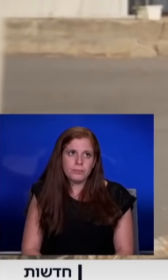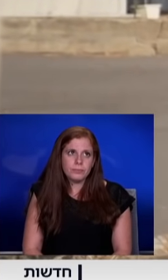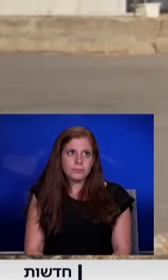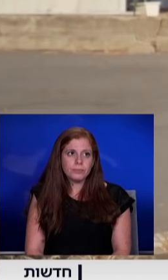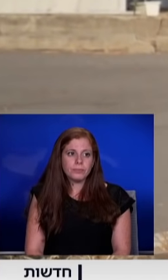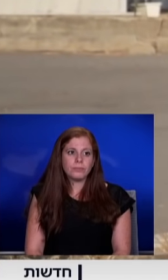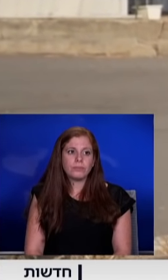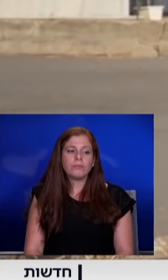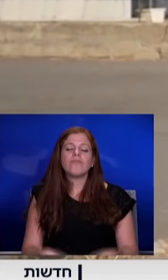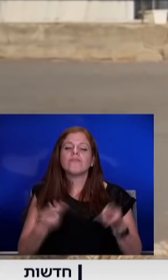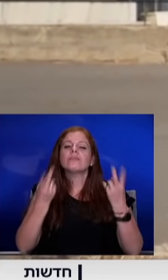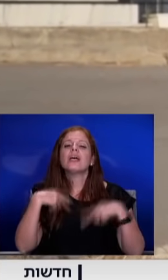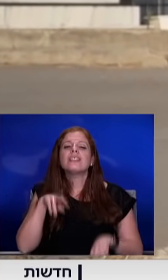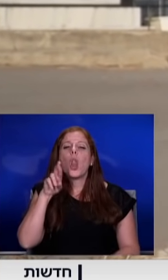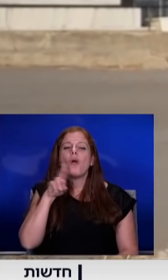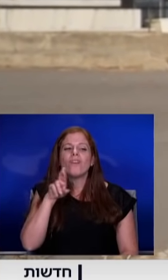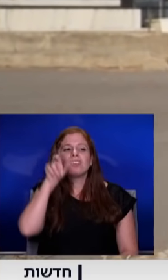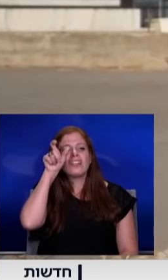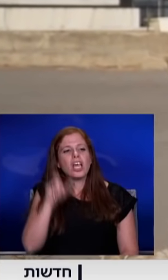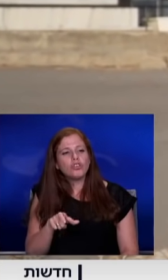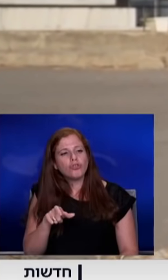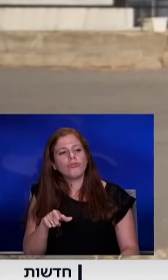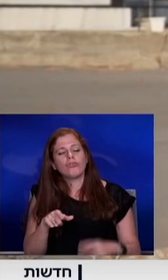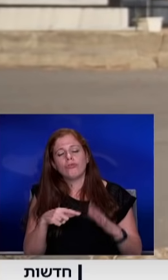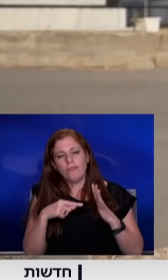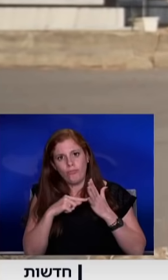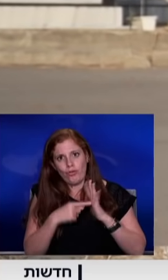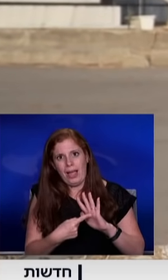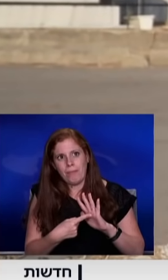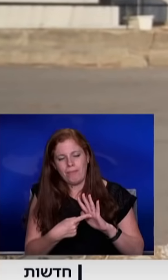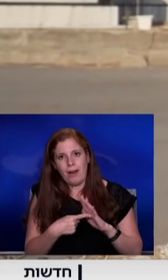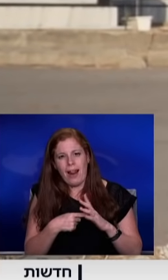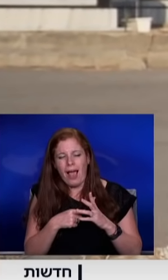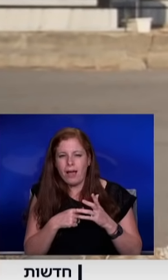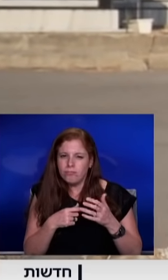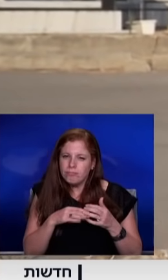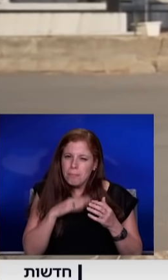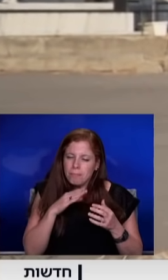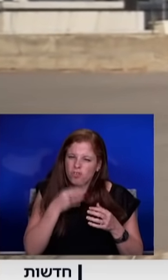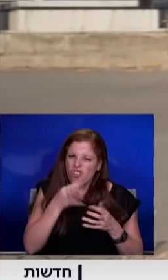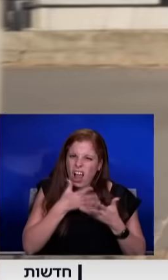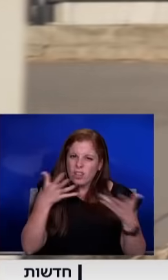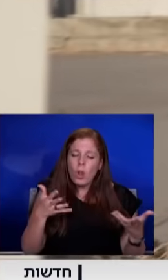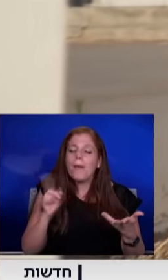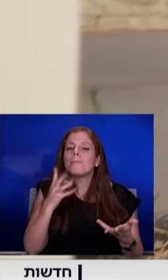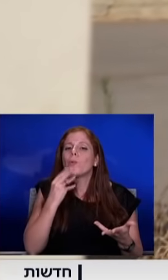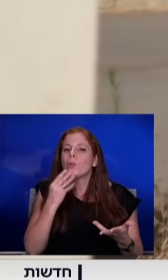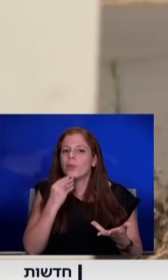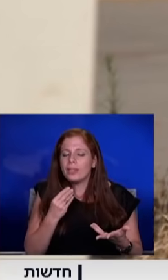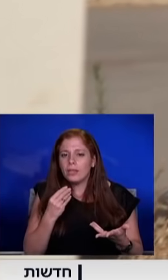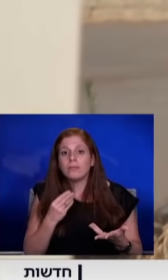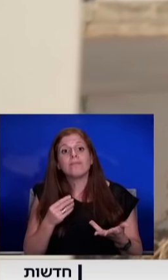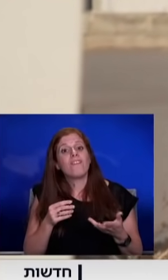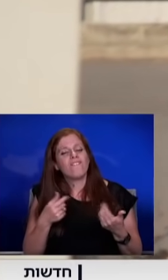חזרה לרוף אייזן, האיש שיפגיש את המדינה עם הקונפליקט הגדול של שאלת מי הוא יהודי, הפער בין הלאומי לדתי. והקונפליקט